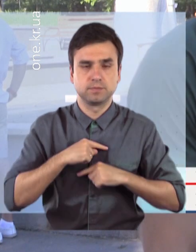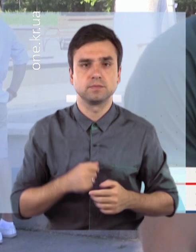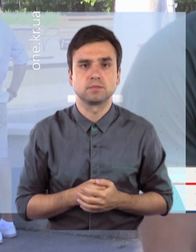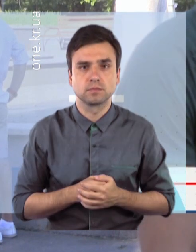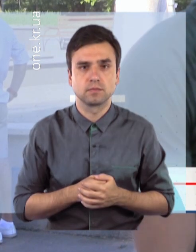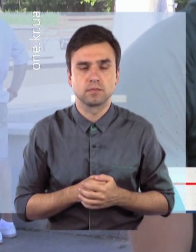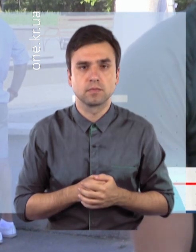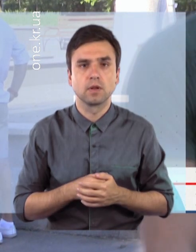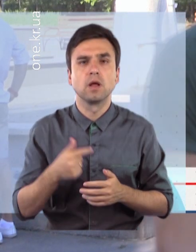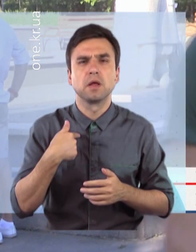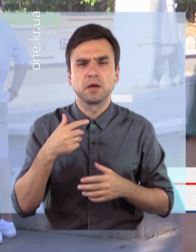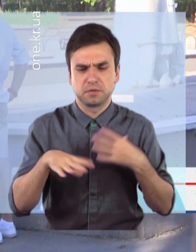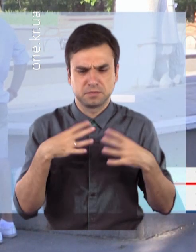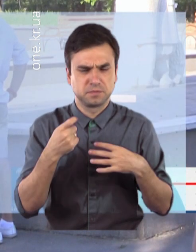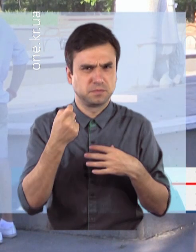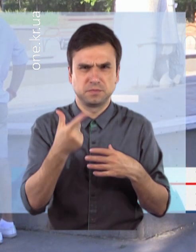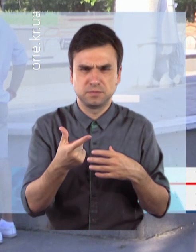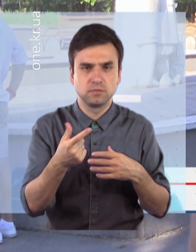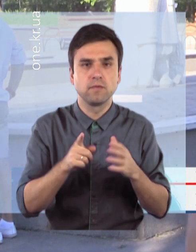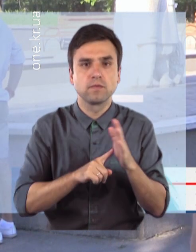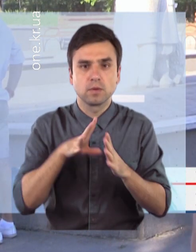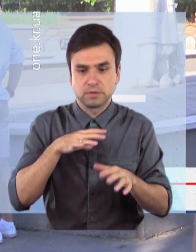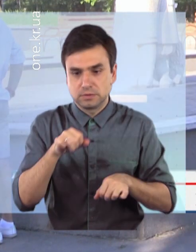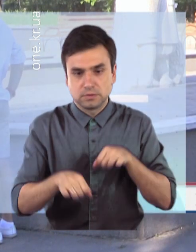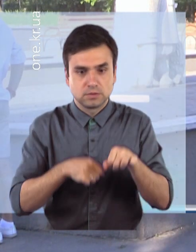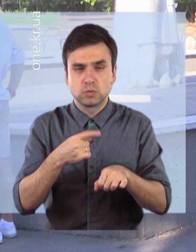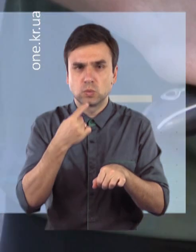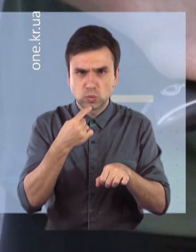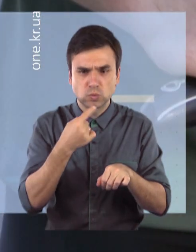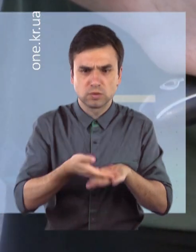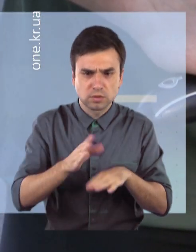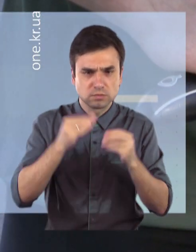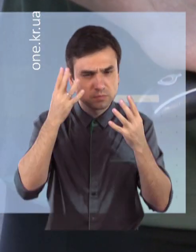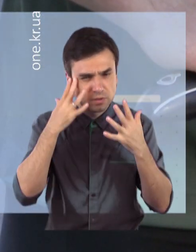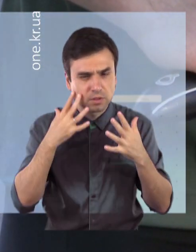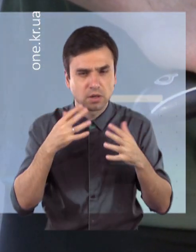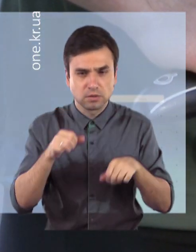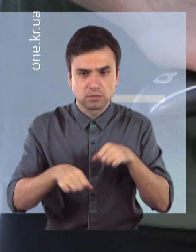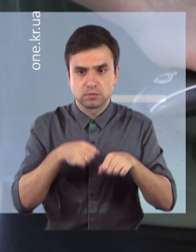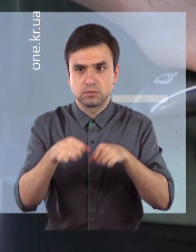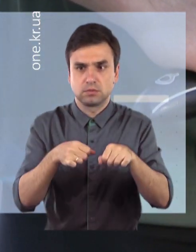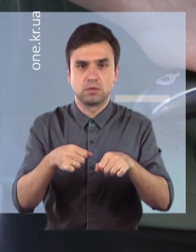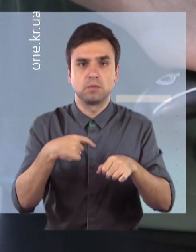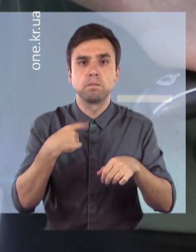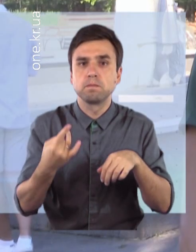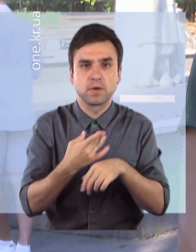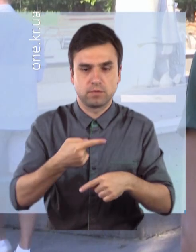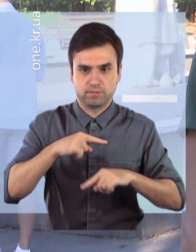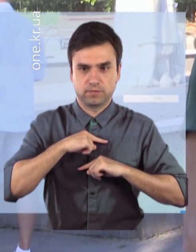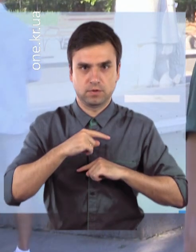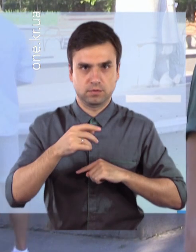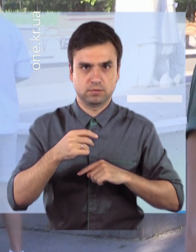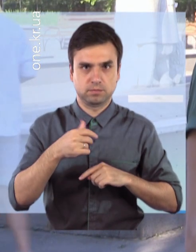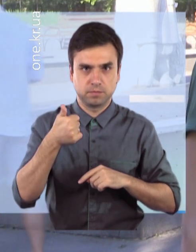немного. Спочатку було немного сложно, але потім вже пішов. Ну, бурні емоції. Я перший раз перший приїхав.